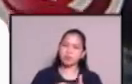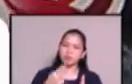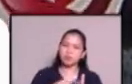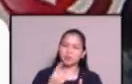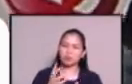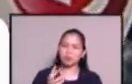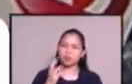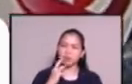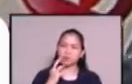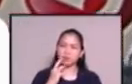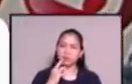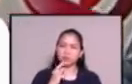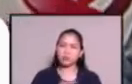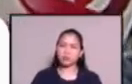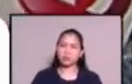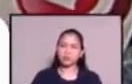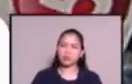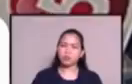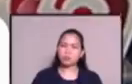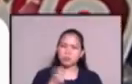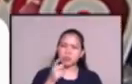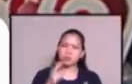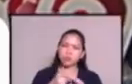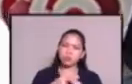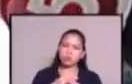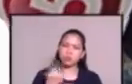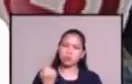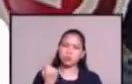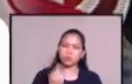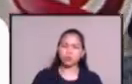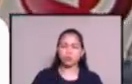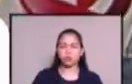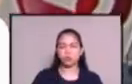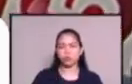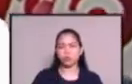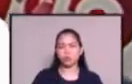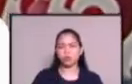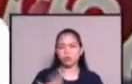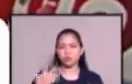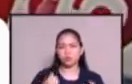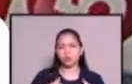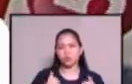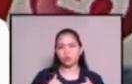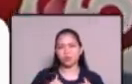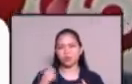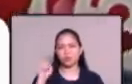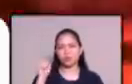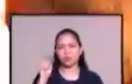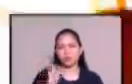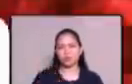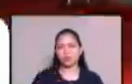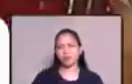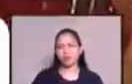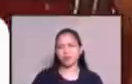yan, magkakaroon saglit lang. Tapos maliligo kami, mabilisan.